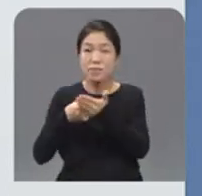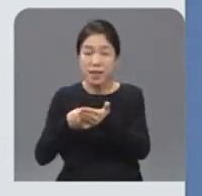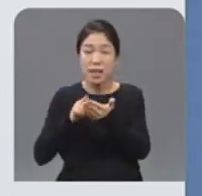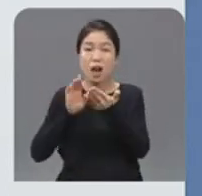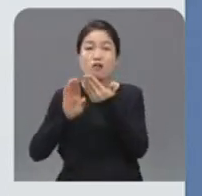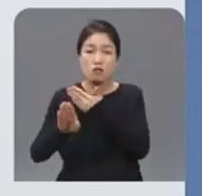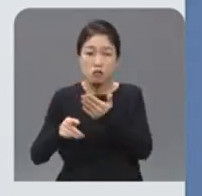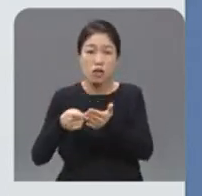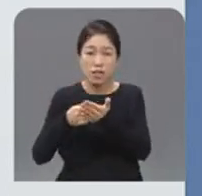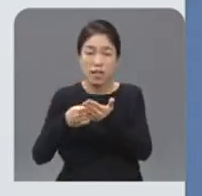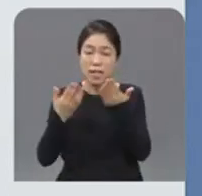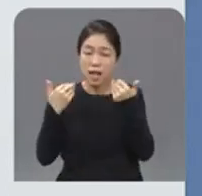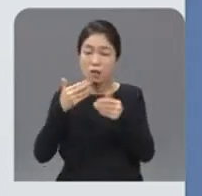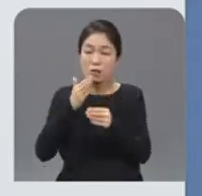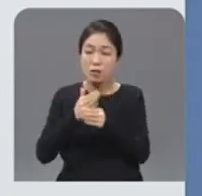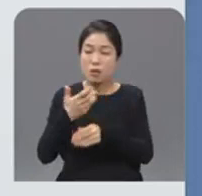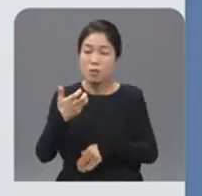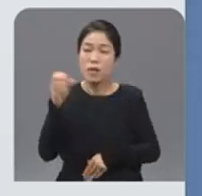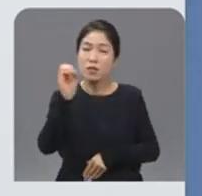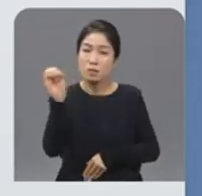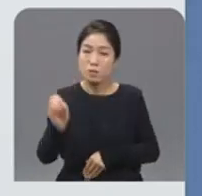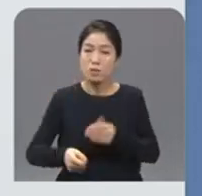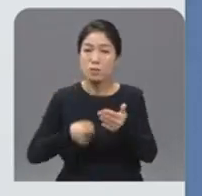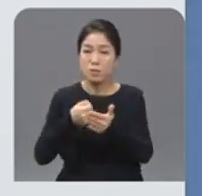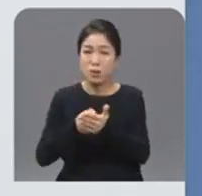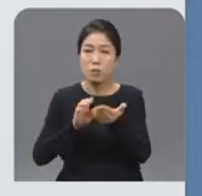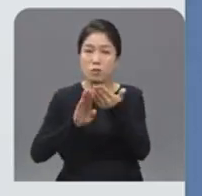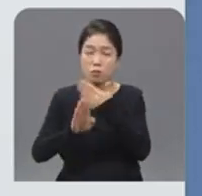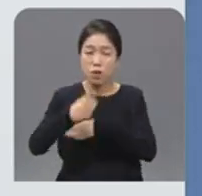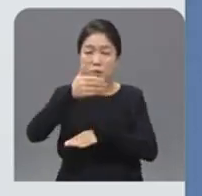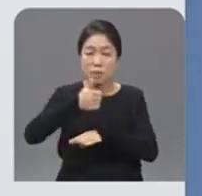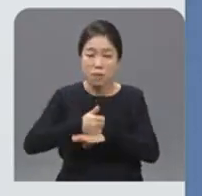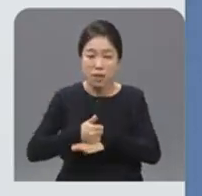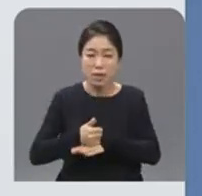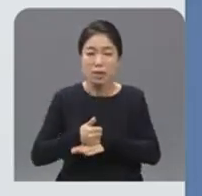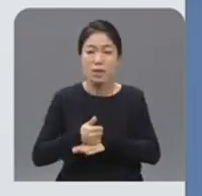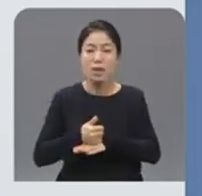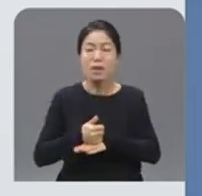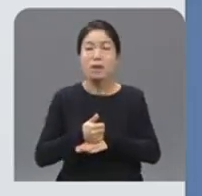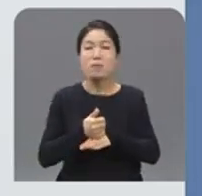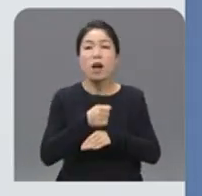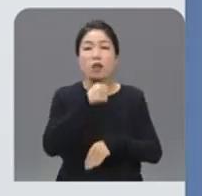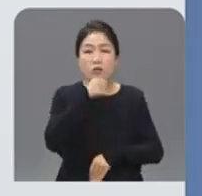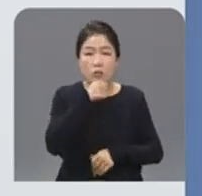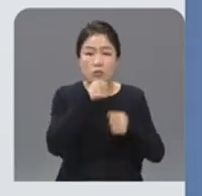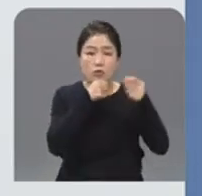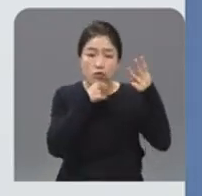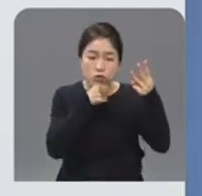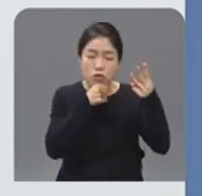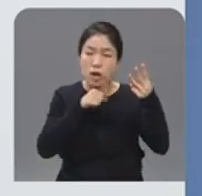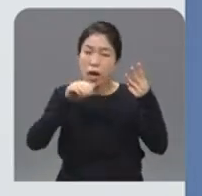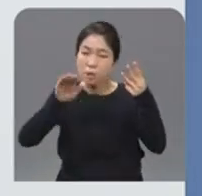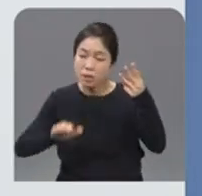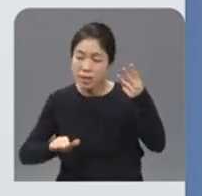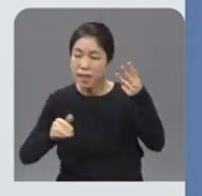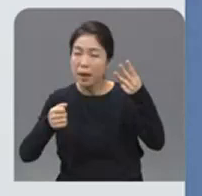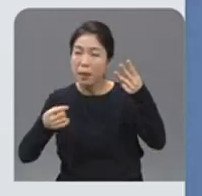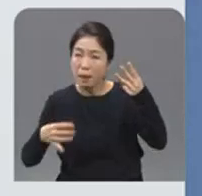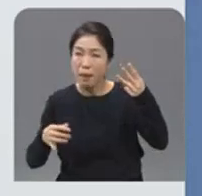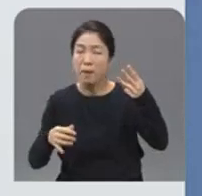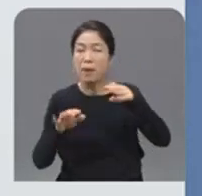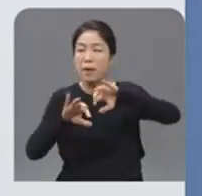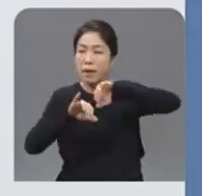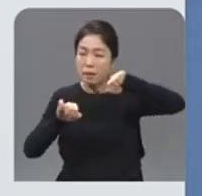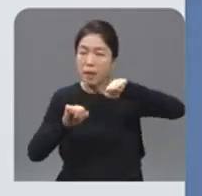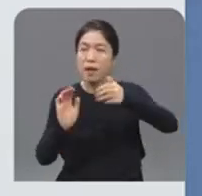학교들 중 나머지 80%를 배정한 뒤 마지막으로 상위권과 하위권 성적 학생들을 분산